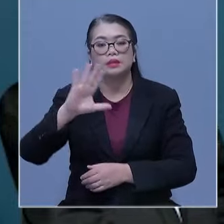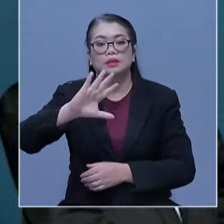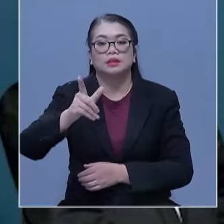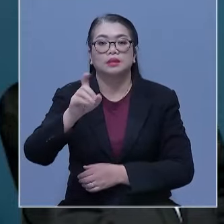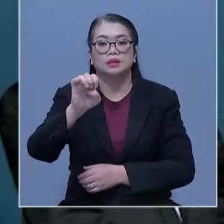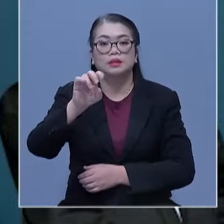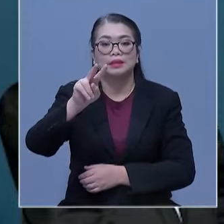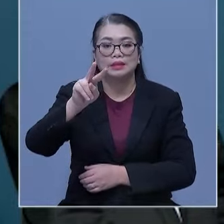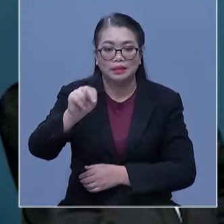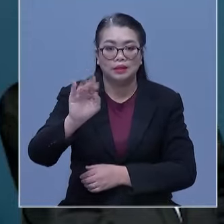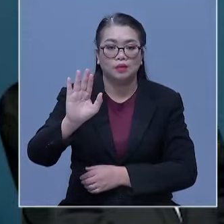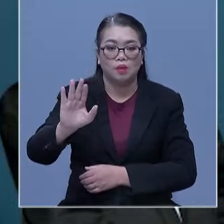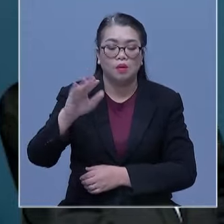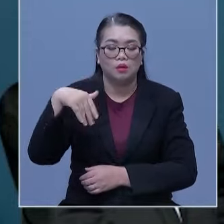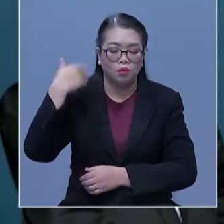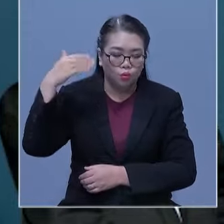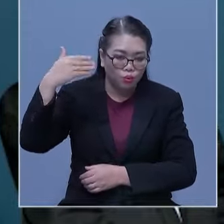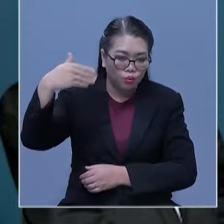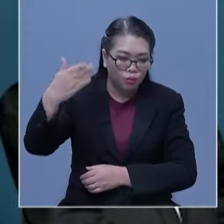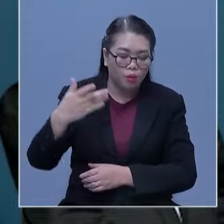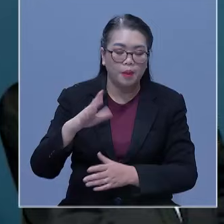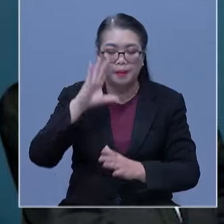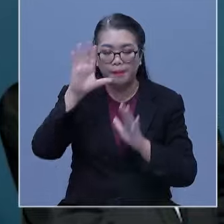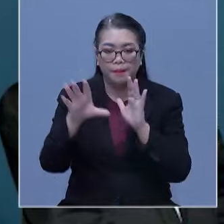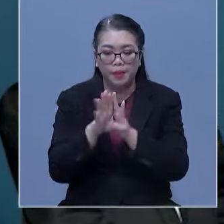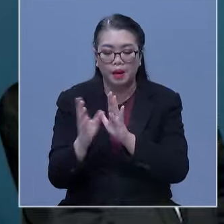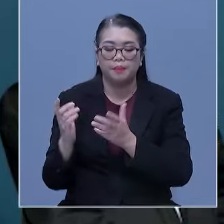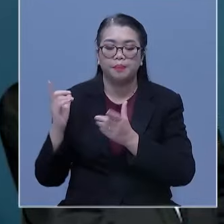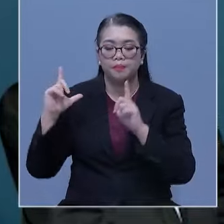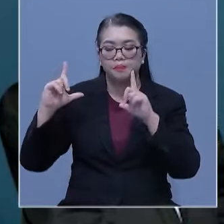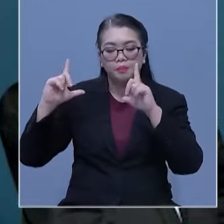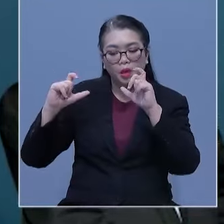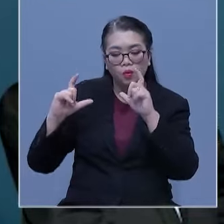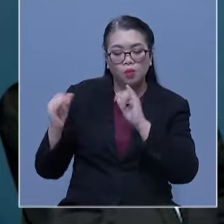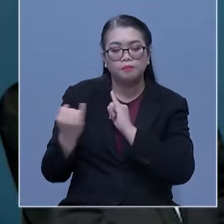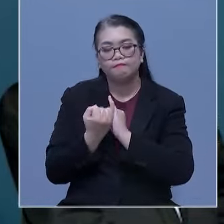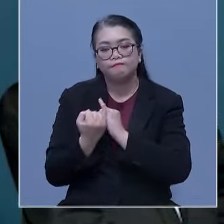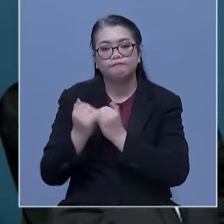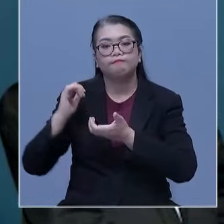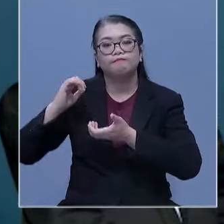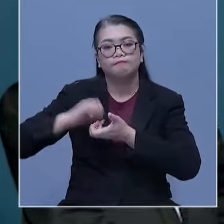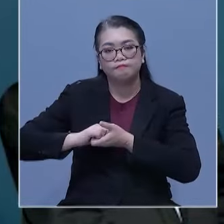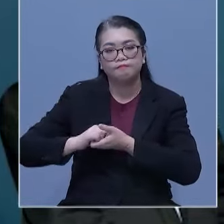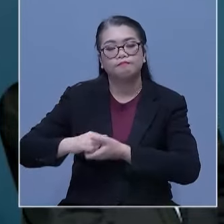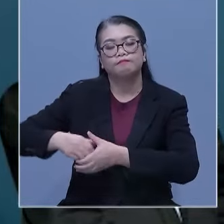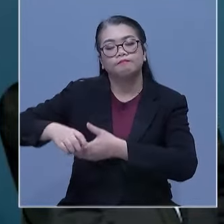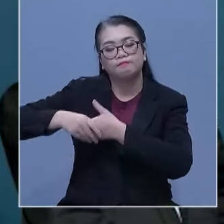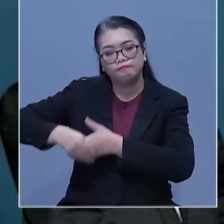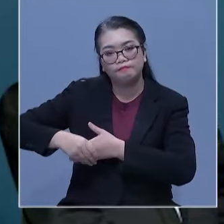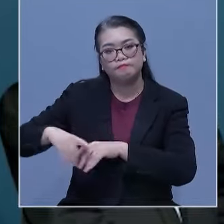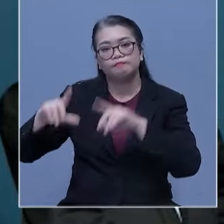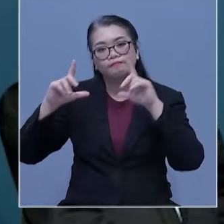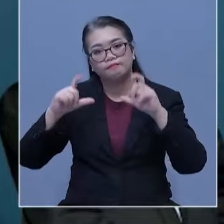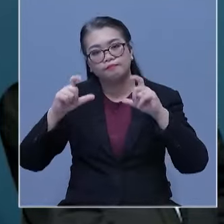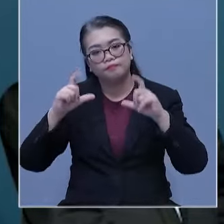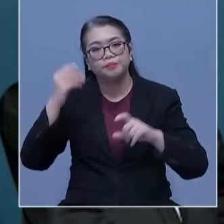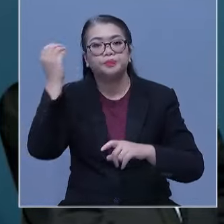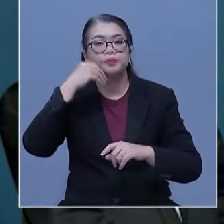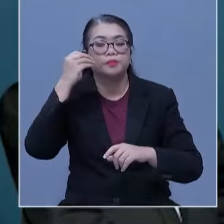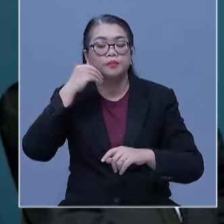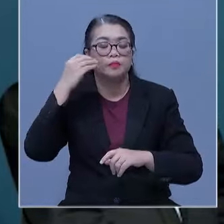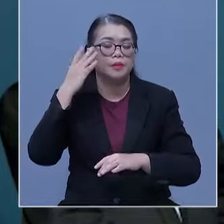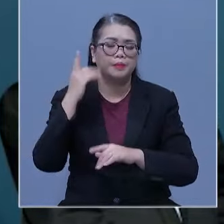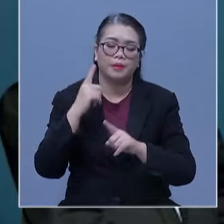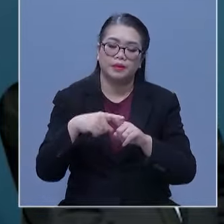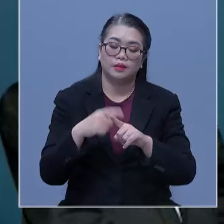แททนะครับหลังจากนั้นก็ปรากฏภาพความสัมพันธ์เรื่อยมาโดยเฉพาะครั้งล่าสุดไม่นานมานี้ที่คุณจอยบอกเมื่อกี้เ